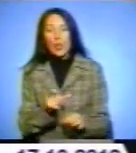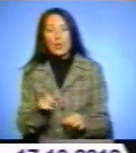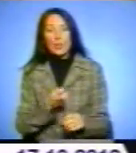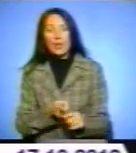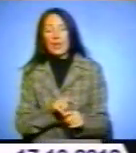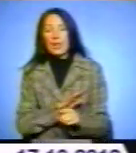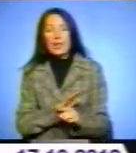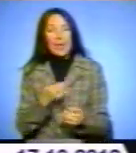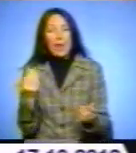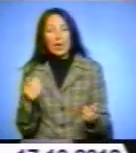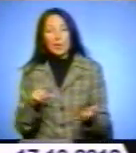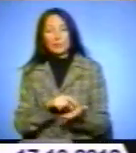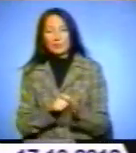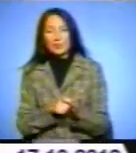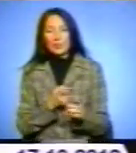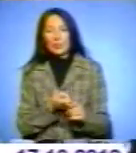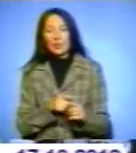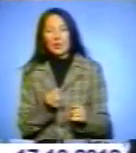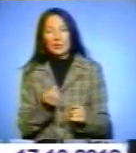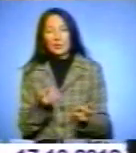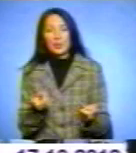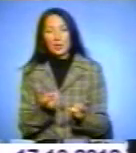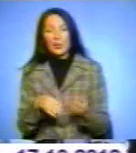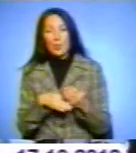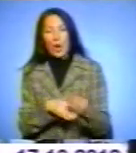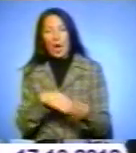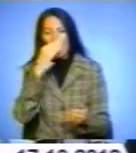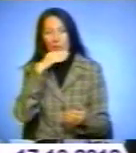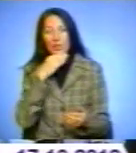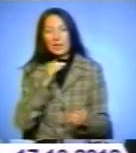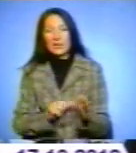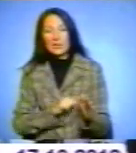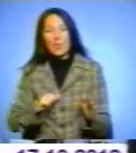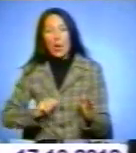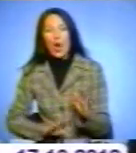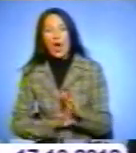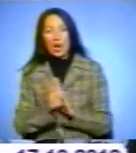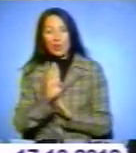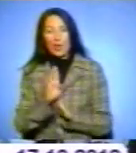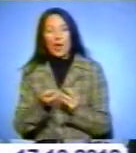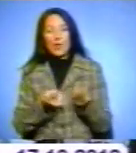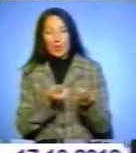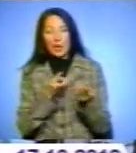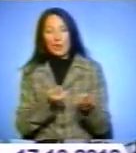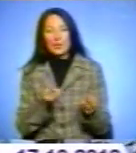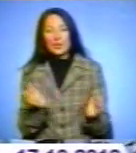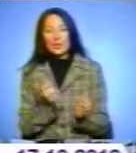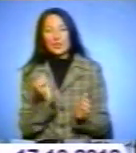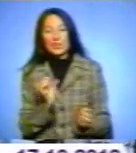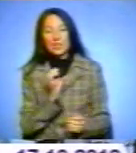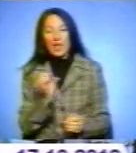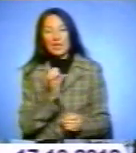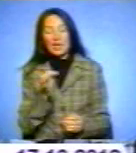житла, ці гроші, їм потрібна допомога. Батьки з самого ранку випікають свіженькі солодощі для дітей, також готують